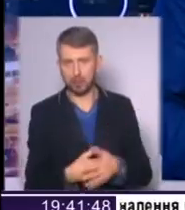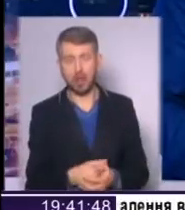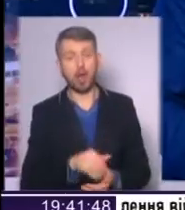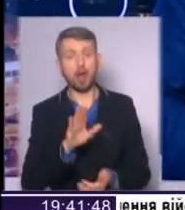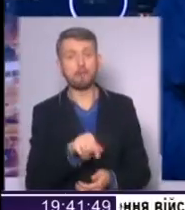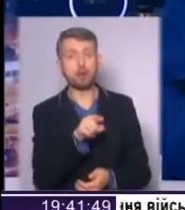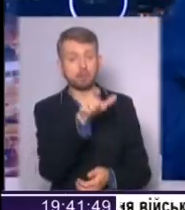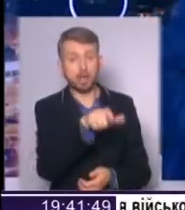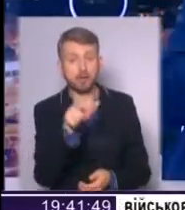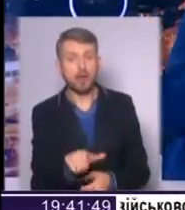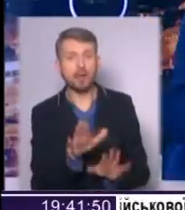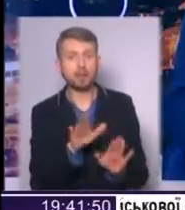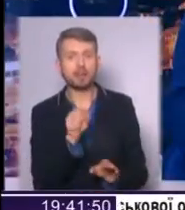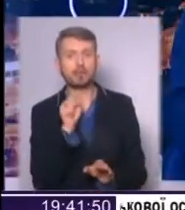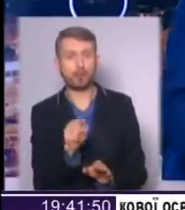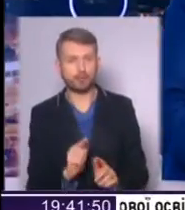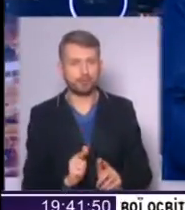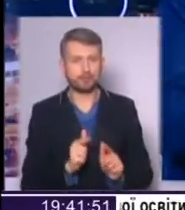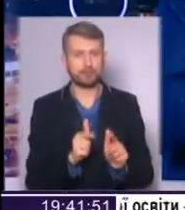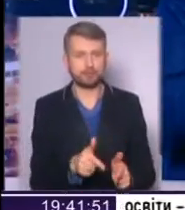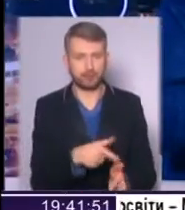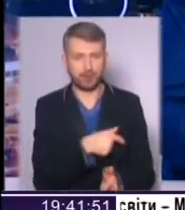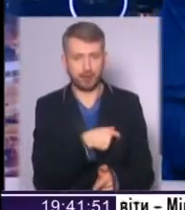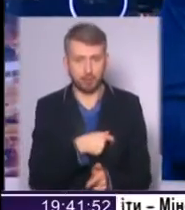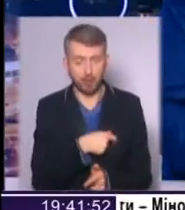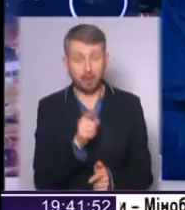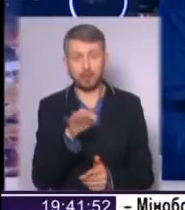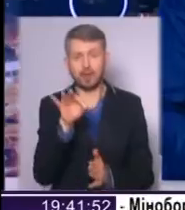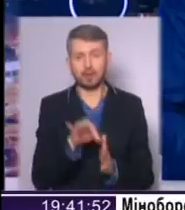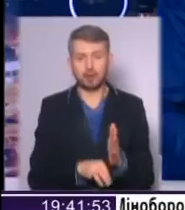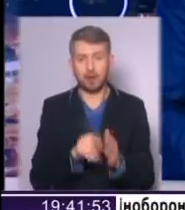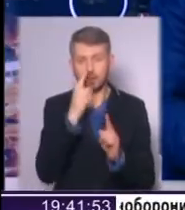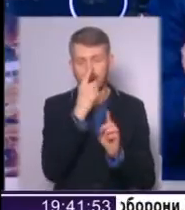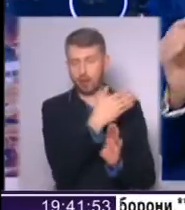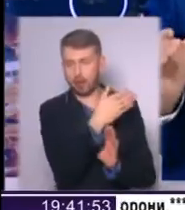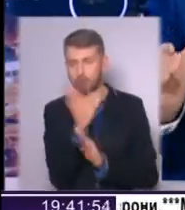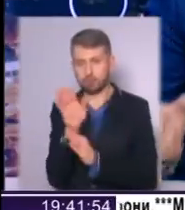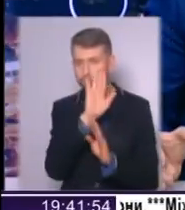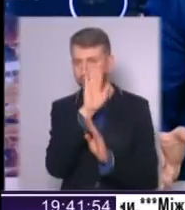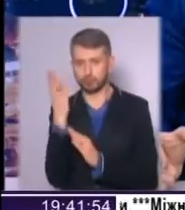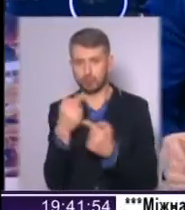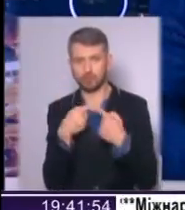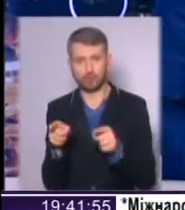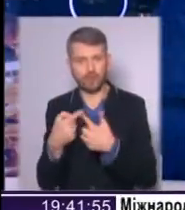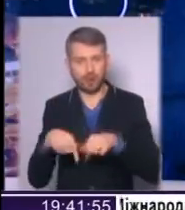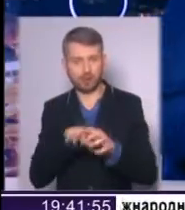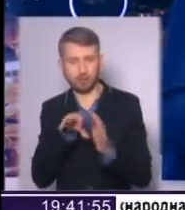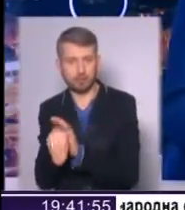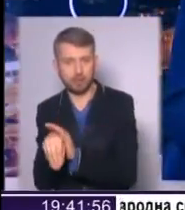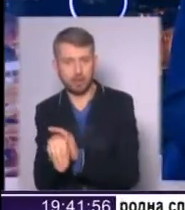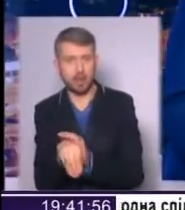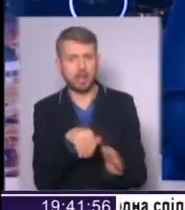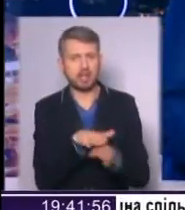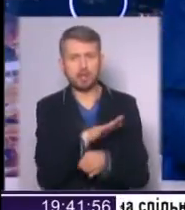ті кандидати, як тільки вони заходили в Верховну Раду, вони зразу змінили свою політичну орієнтацію, входили в іншу фракцію, не виконували